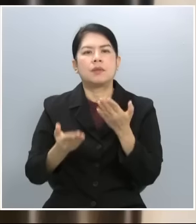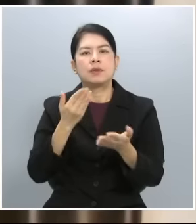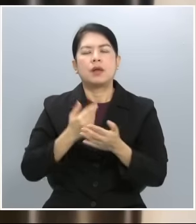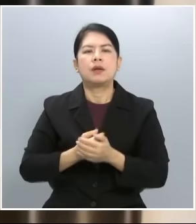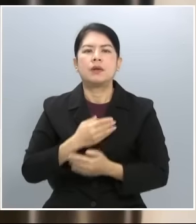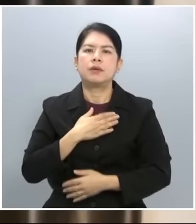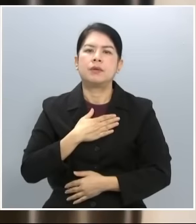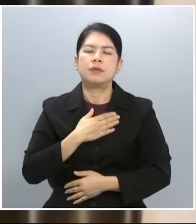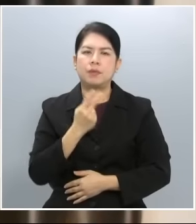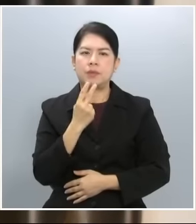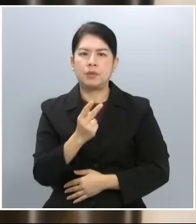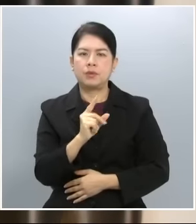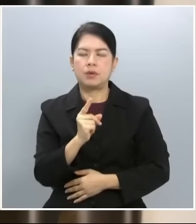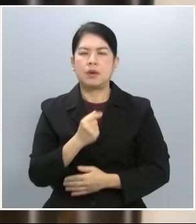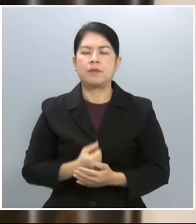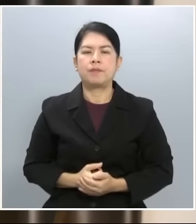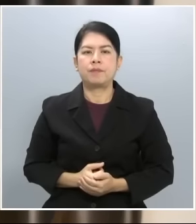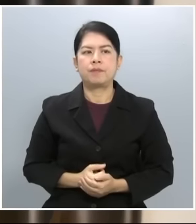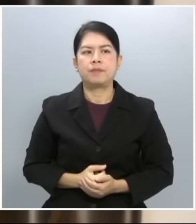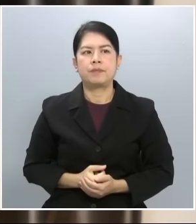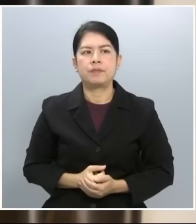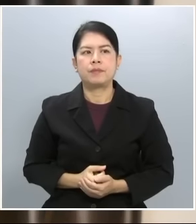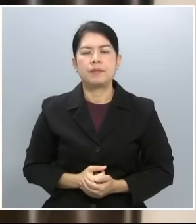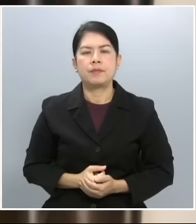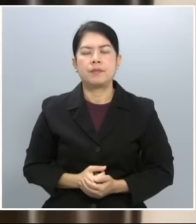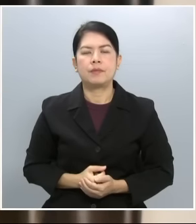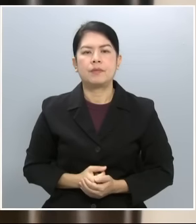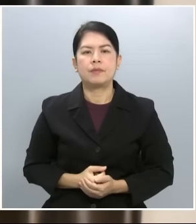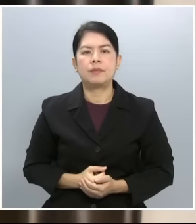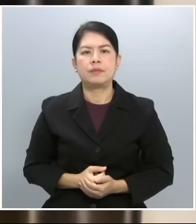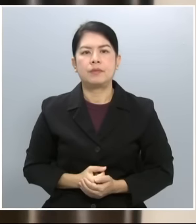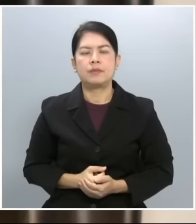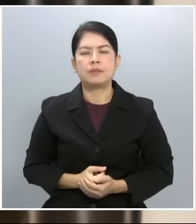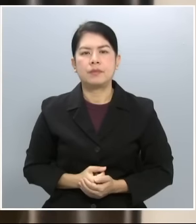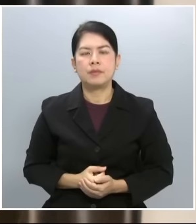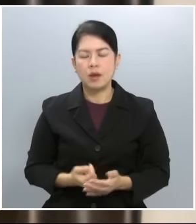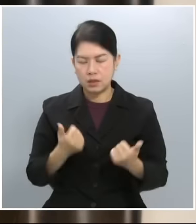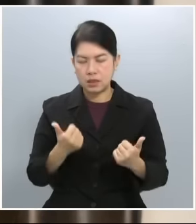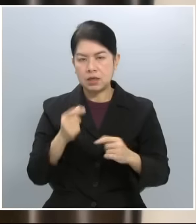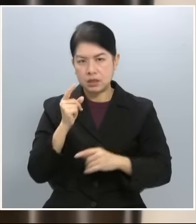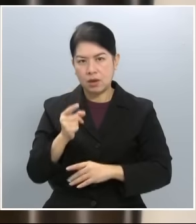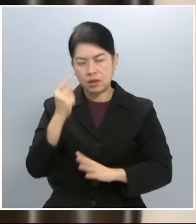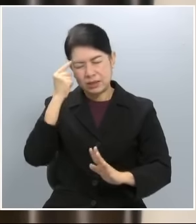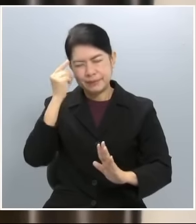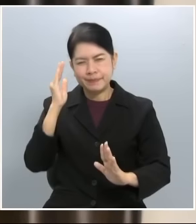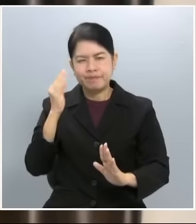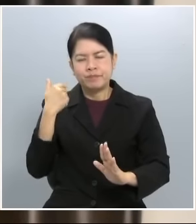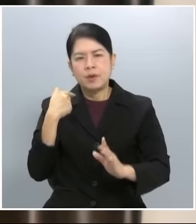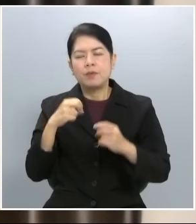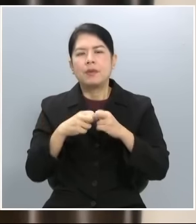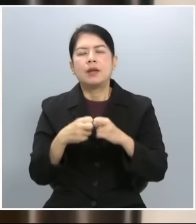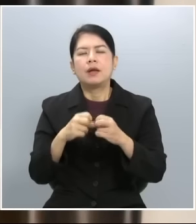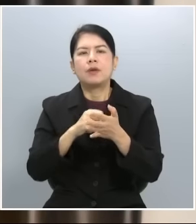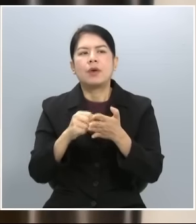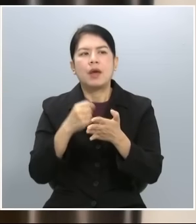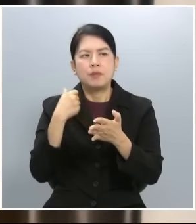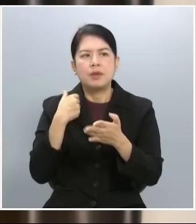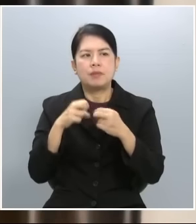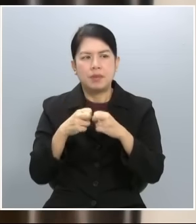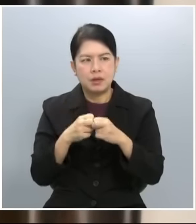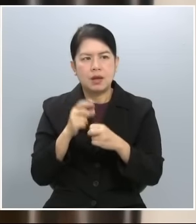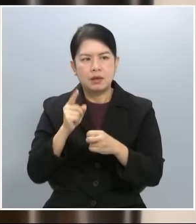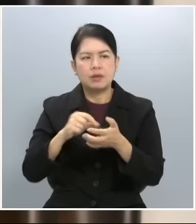ล้มหรือว่าไม่สามารถที่จะต้องตั้งสติครับต้องตั้งสติในการแก้ปัญหาเพราะมีปัญหาแล้วมันต้องแก้ปั